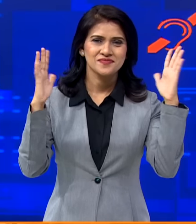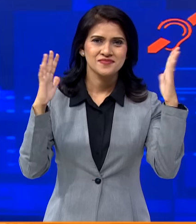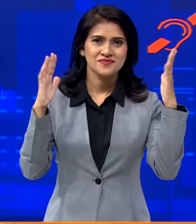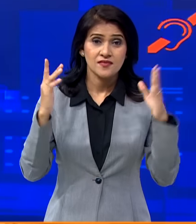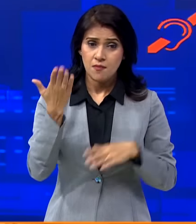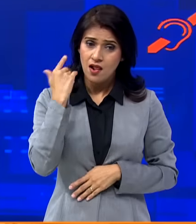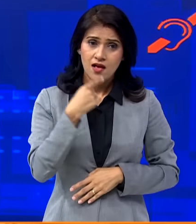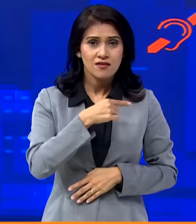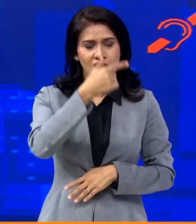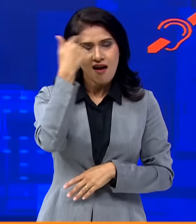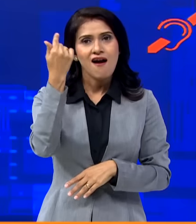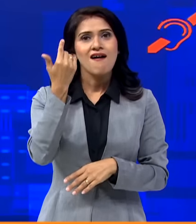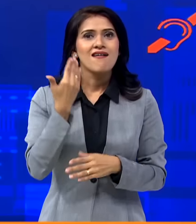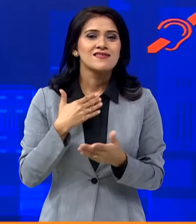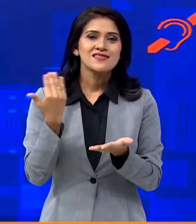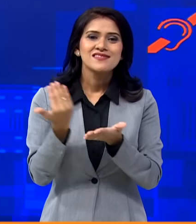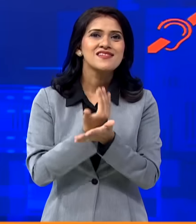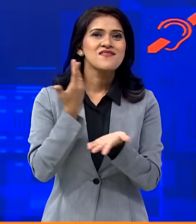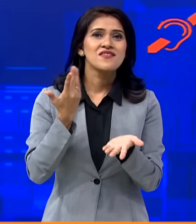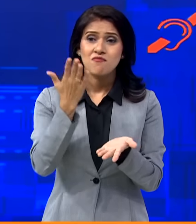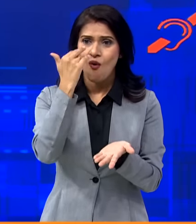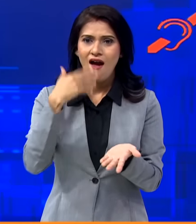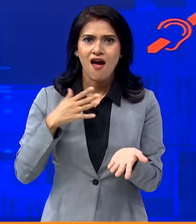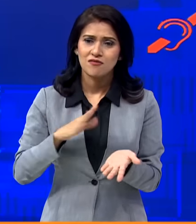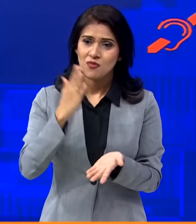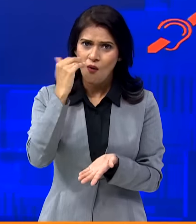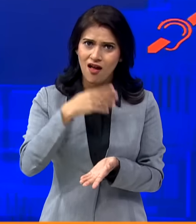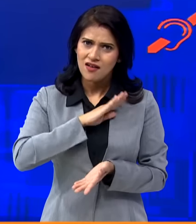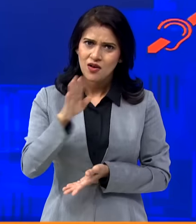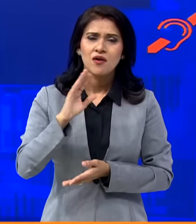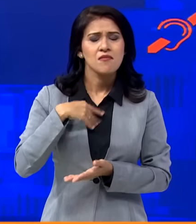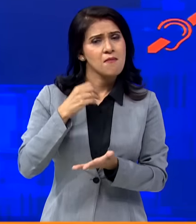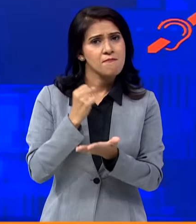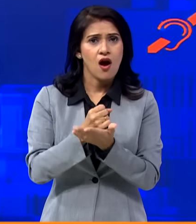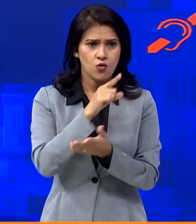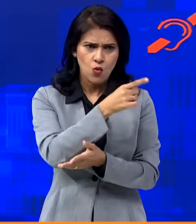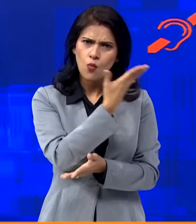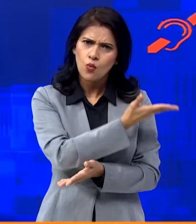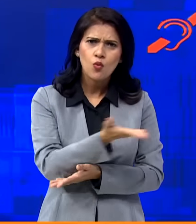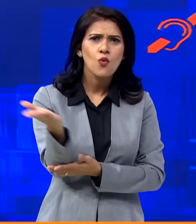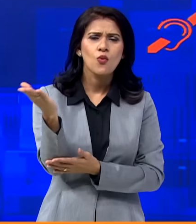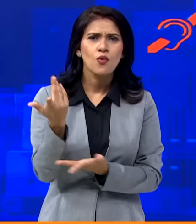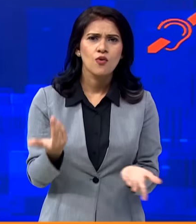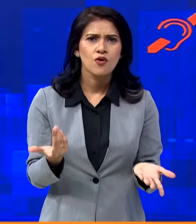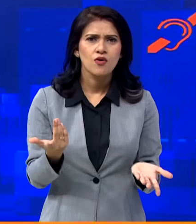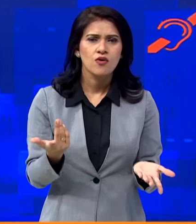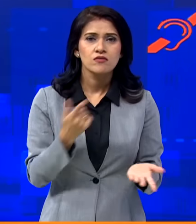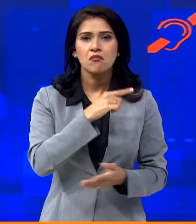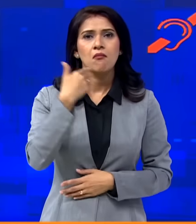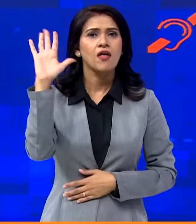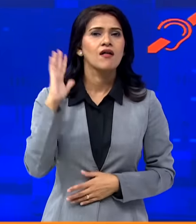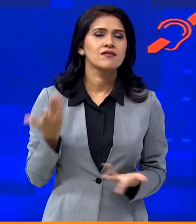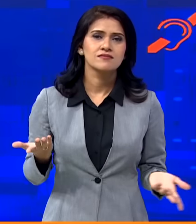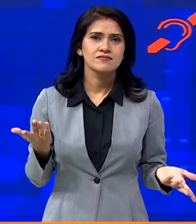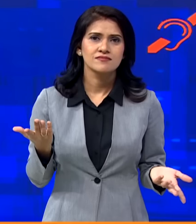मैंने यह बात कही मुझे निमंत्रण मिला है मैं जाऊंगा आप भी जाए तो क्या गुनाह कर दिया लेकिन जहां